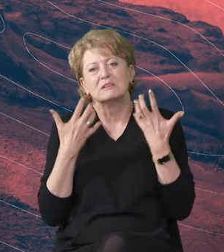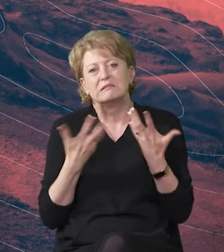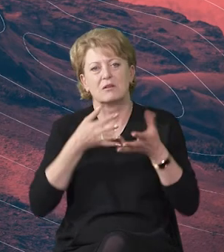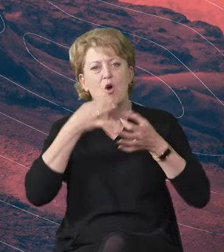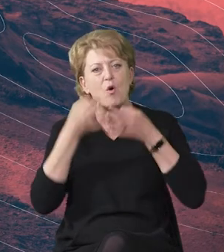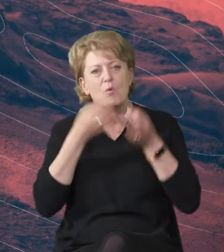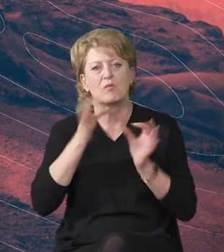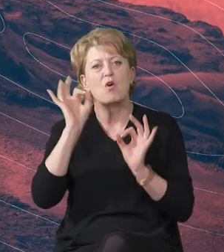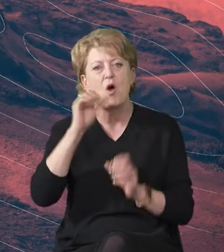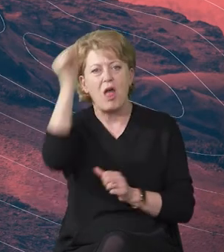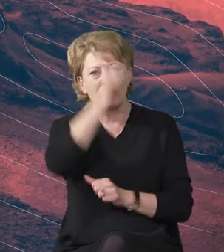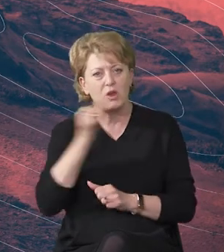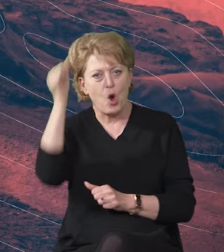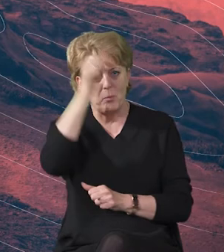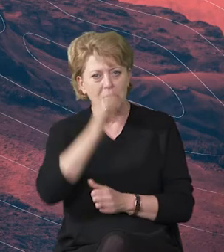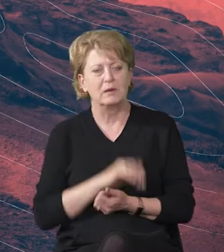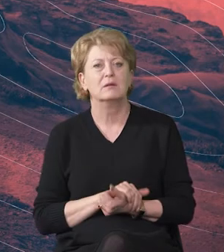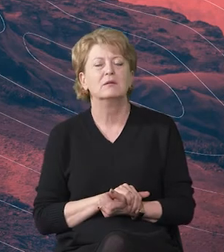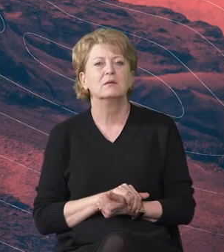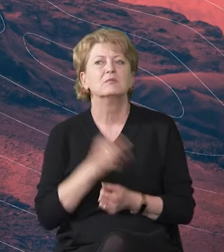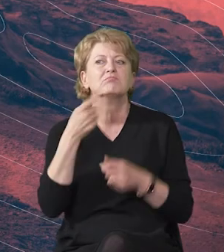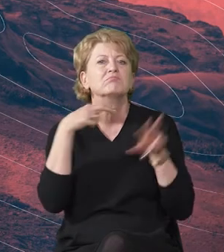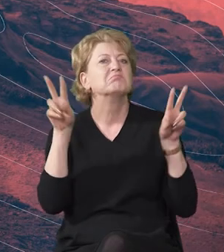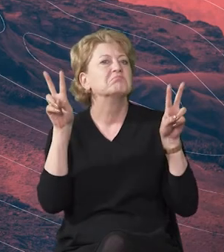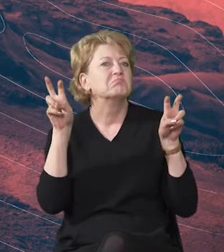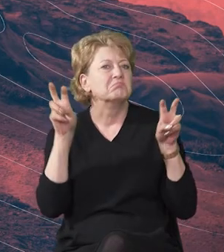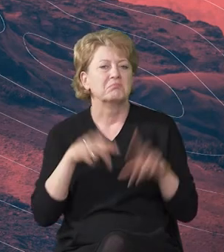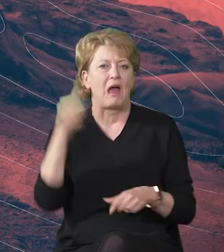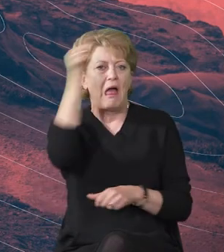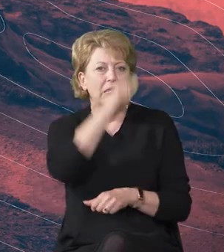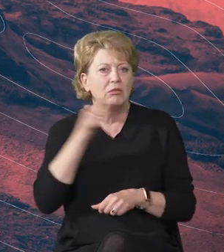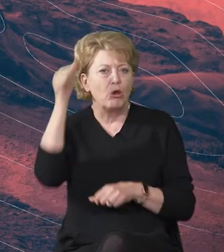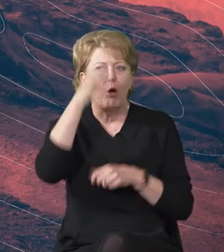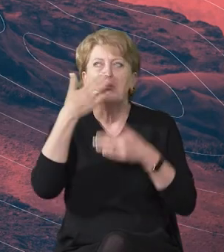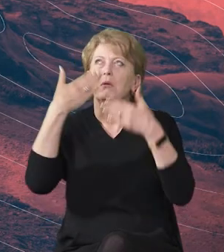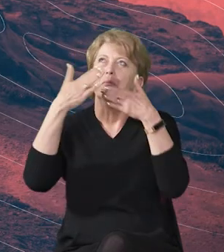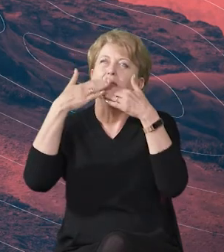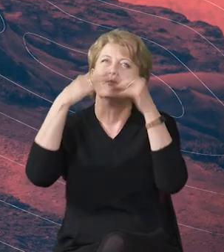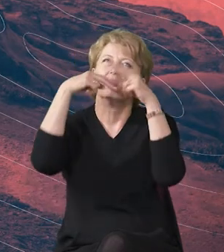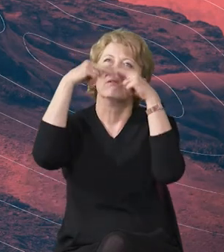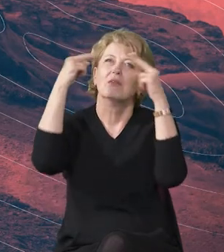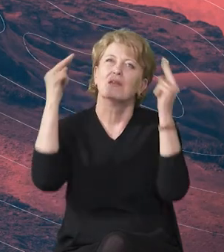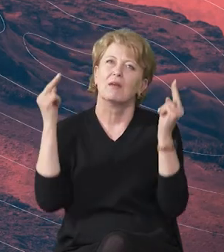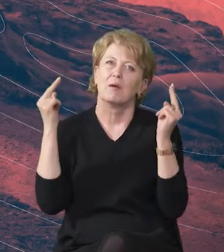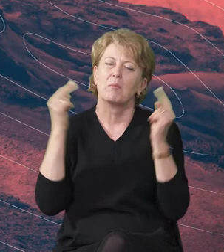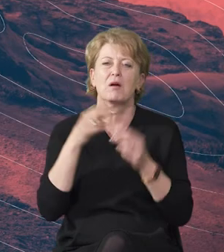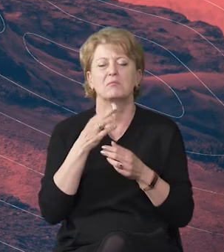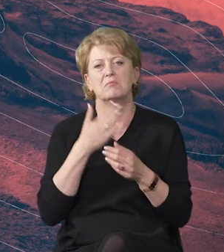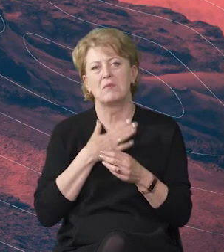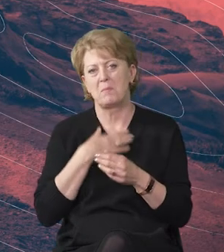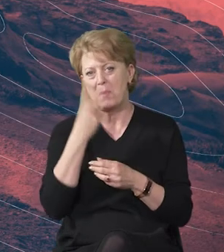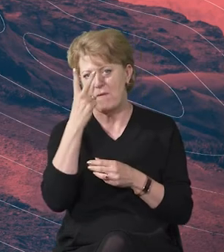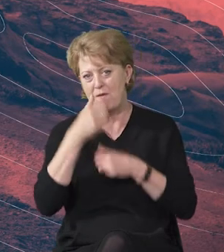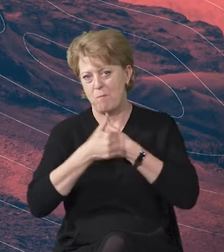o Etiopii. Tytuł tego pokazu, Etiopia bliżej nieba, w zasadzie z dwóch powodów taki tytuł.